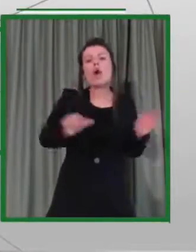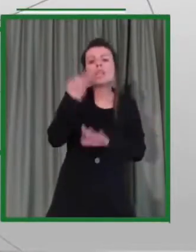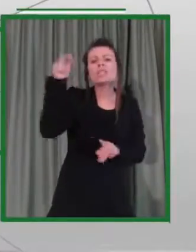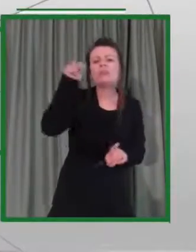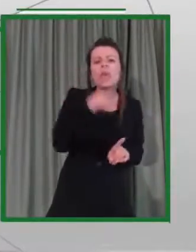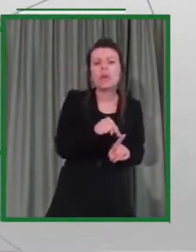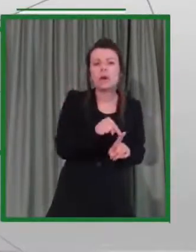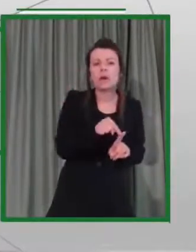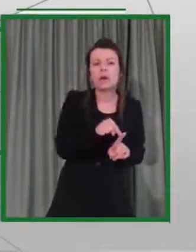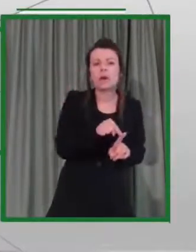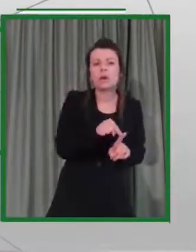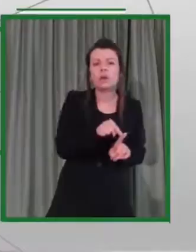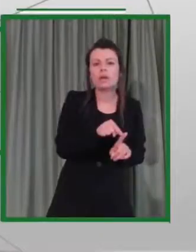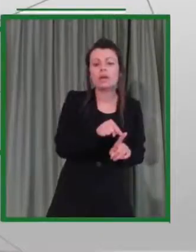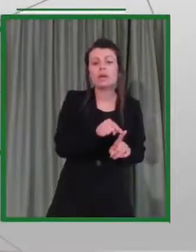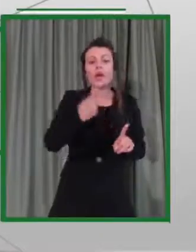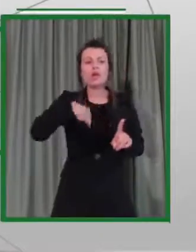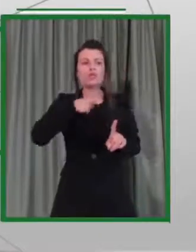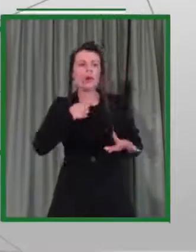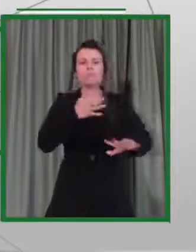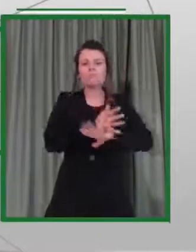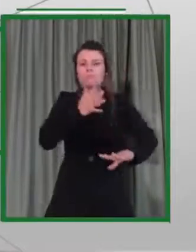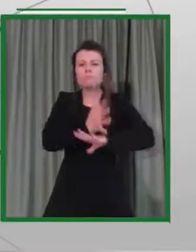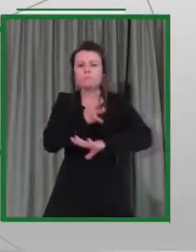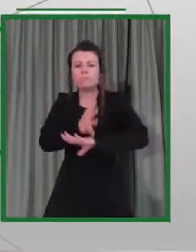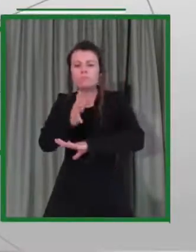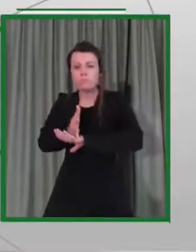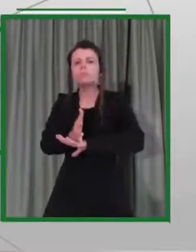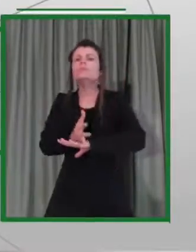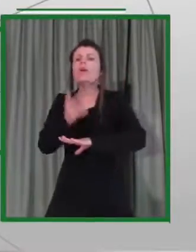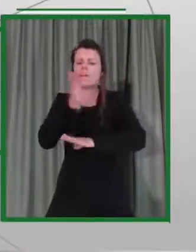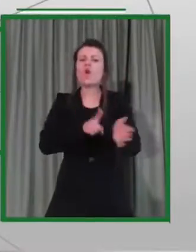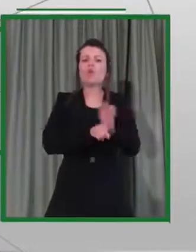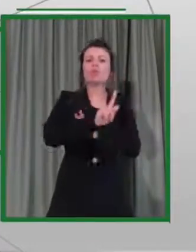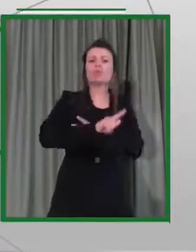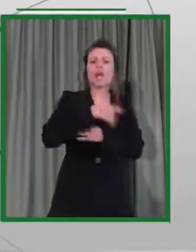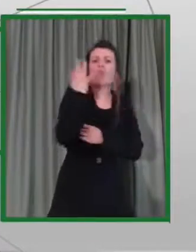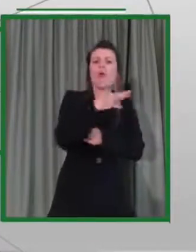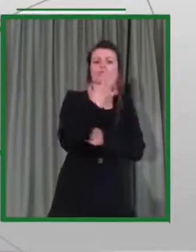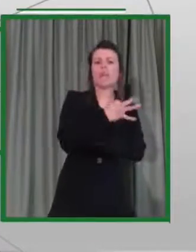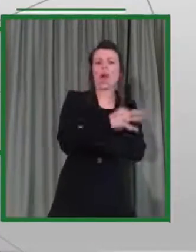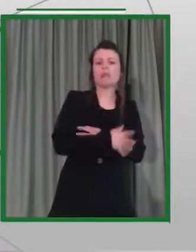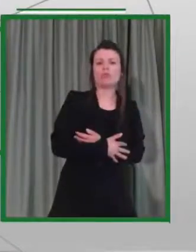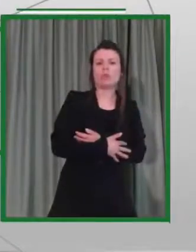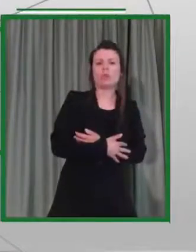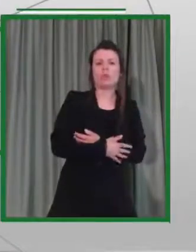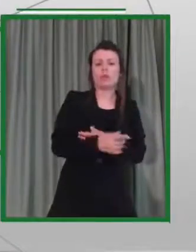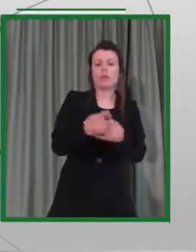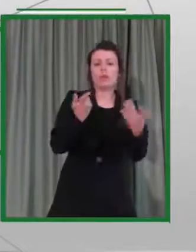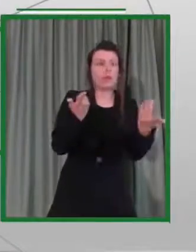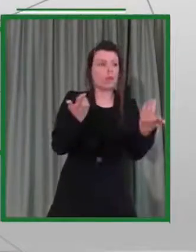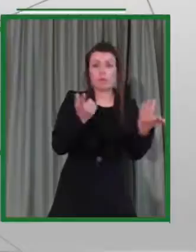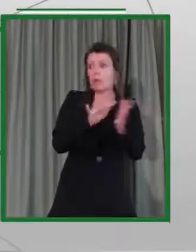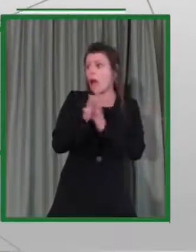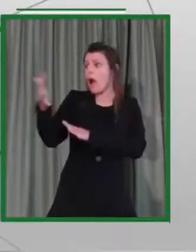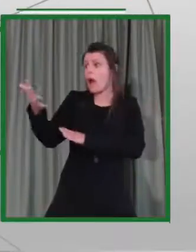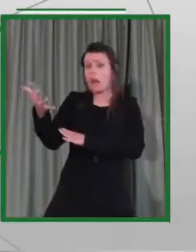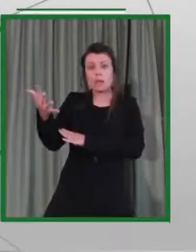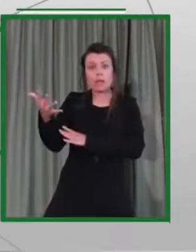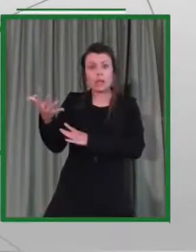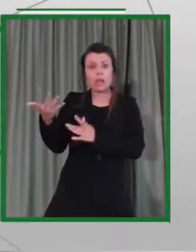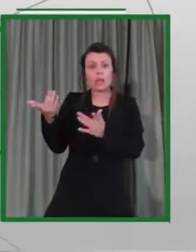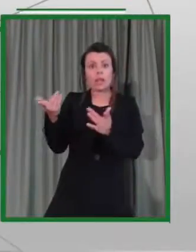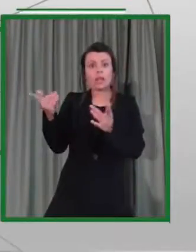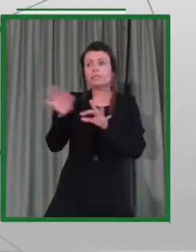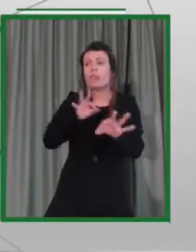misure che abbiamo prese sono state efficaci, altre in altre parti del mondo non sono state così. Molti nel